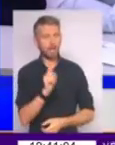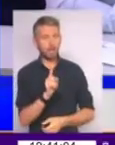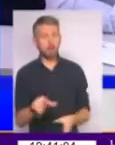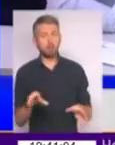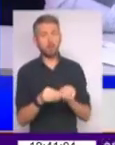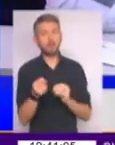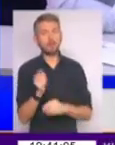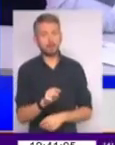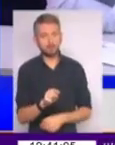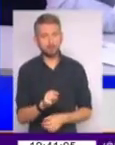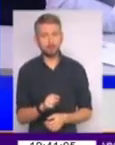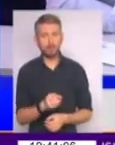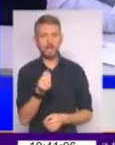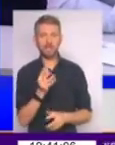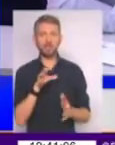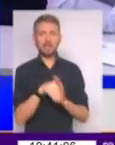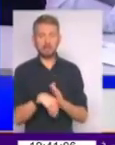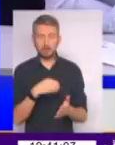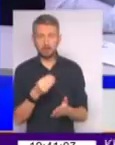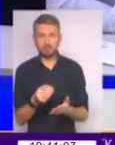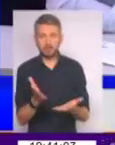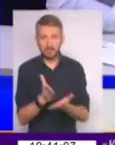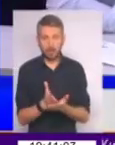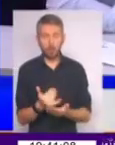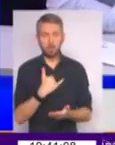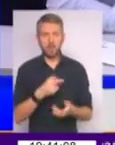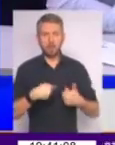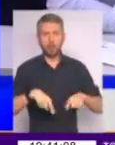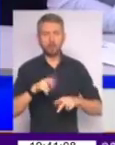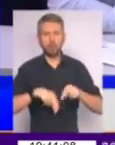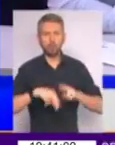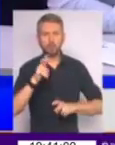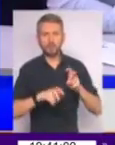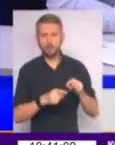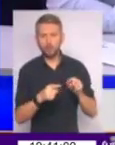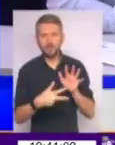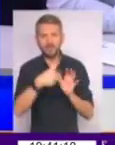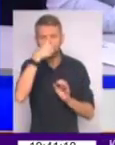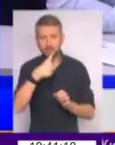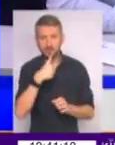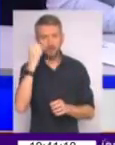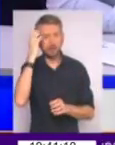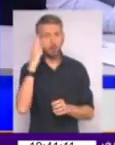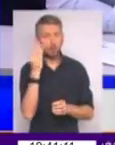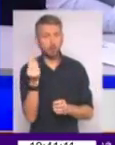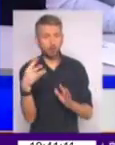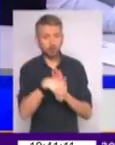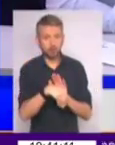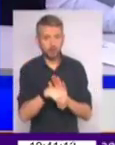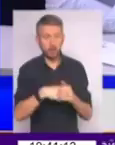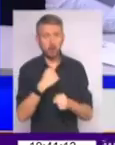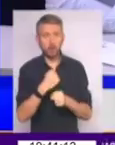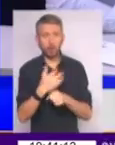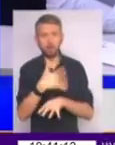з тим інвестиції йдуть. У мене на окрузі побудований завод за 8 місяців. За японські кошти інвестиції робить на